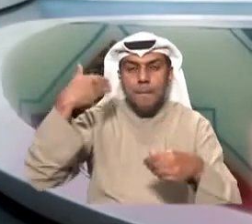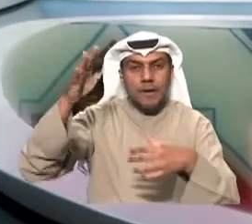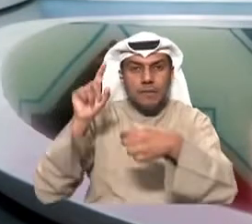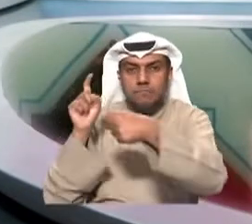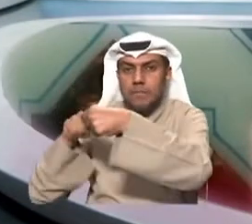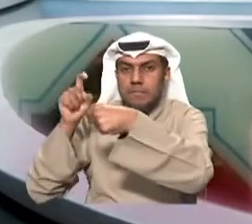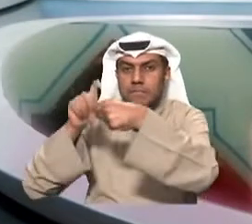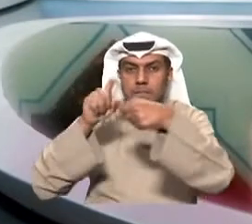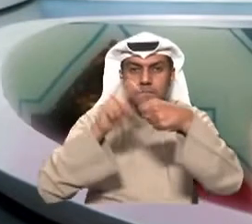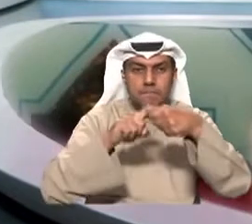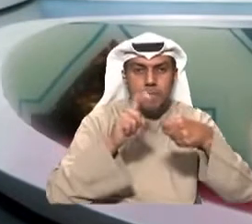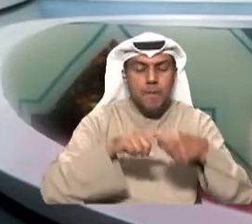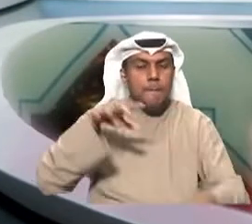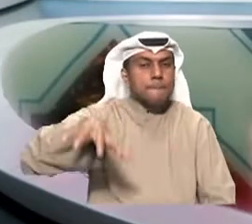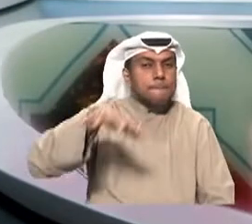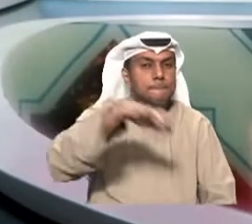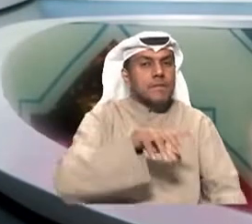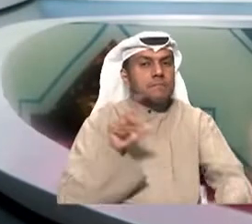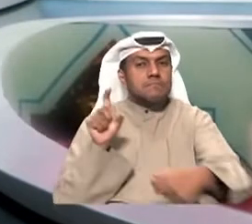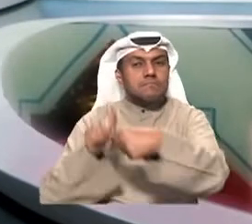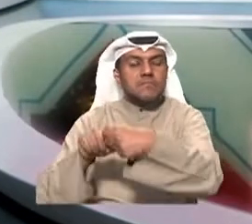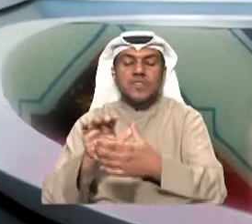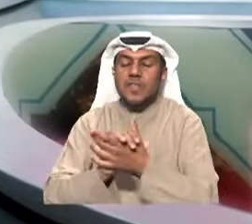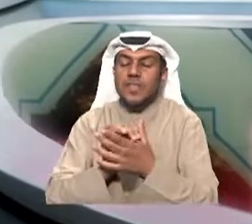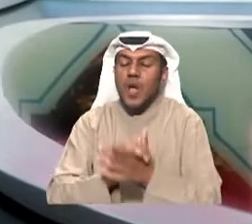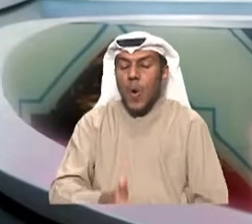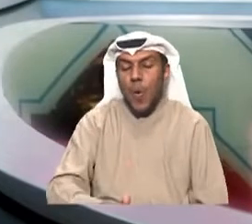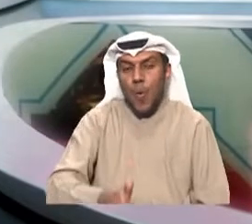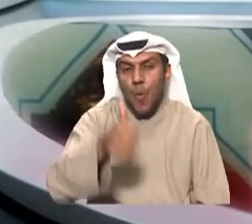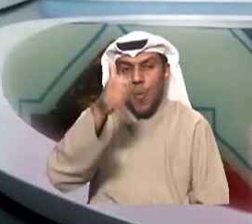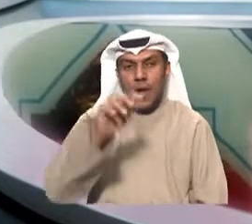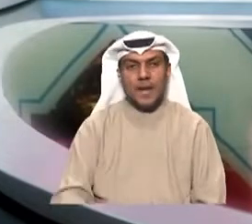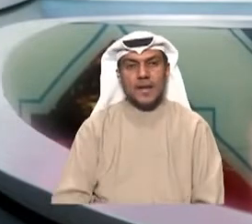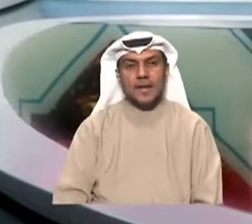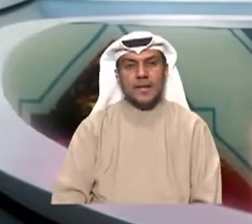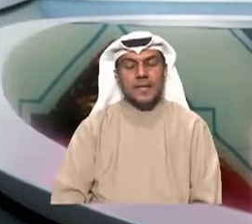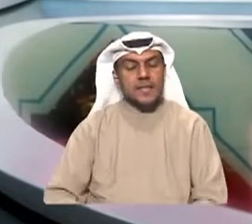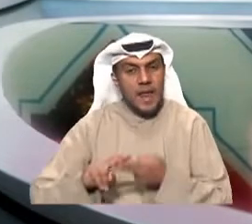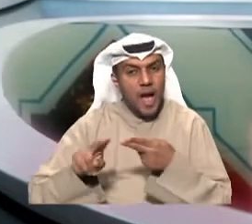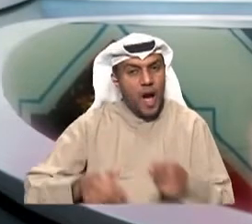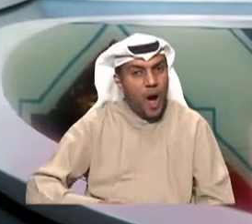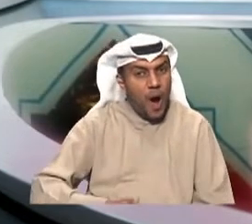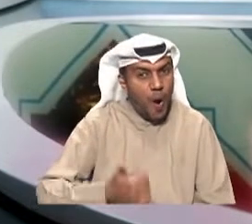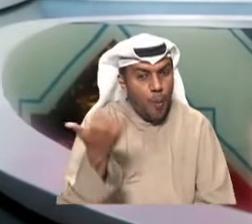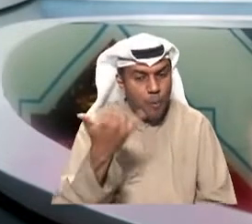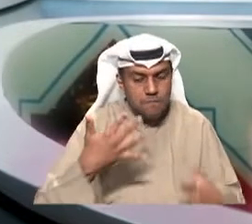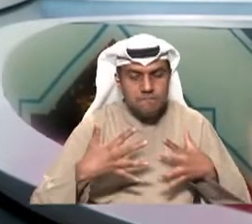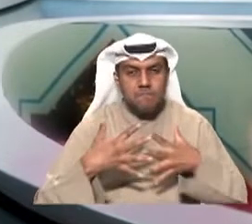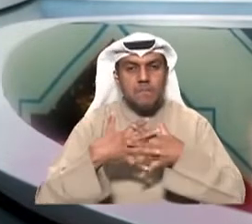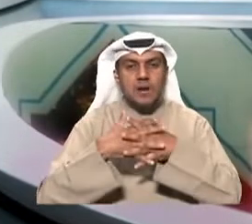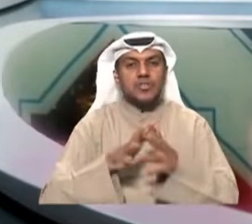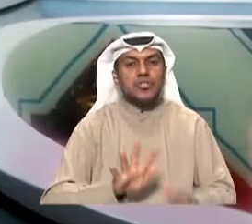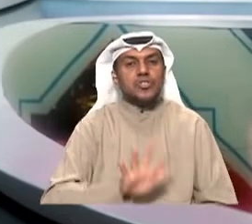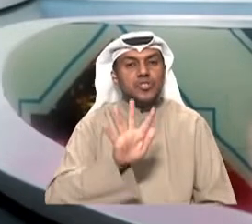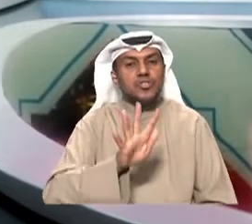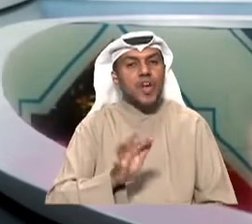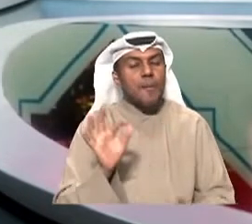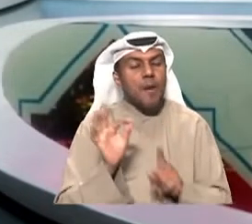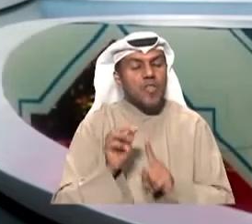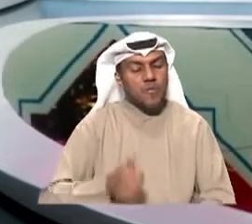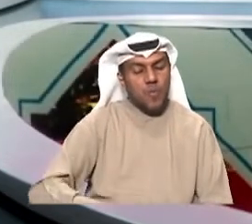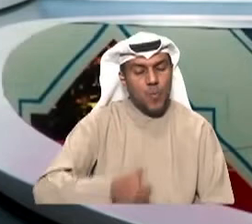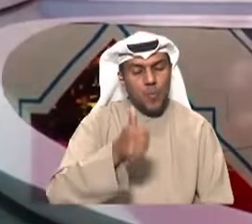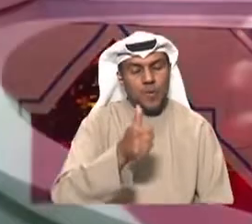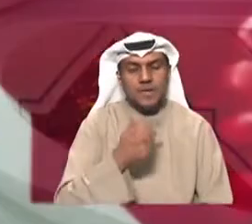وبالإيمان بالصداقة والسلام مبدأ، وبالتنمية البشرية والرخاء الاقتصادي لشعبها هدفا، في